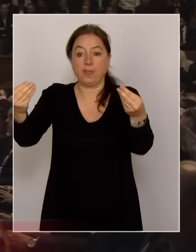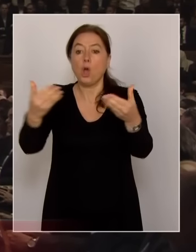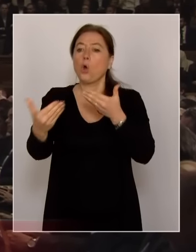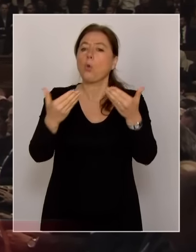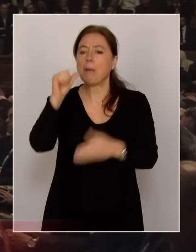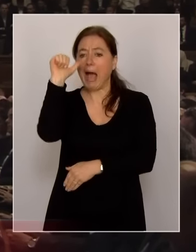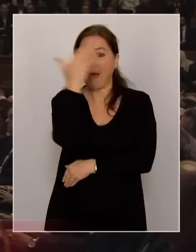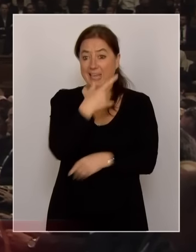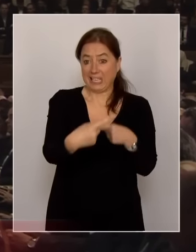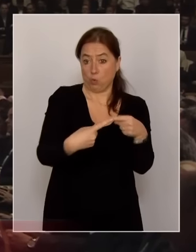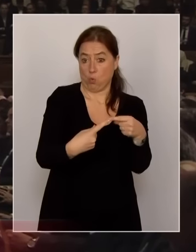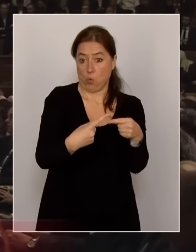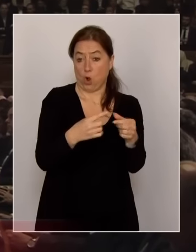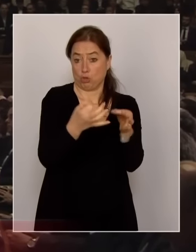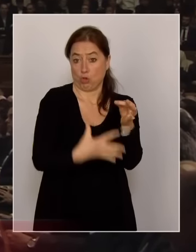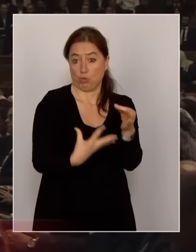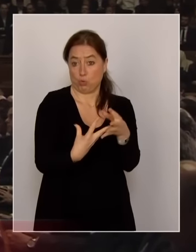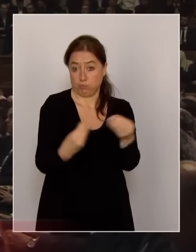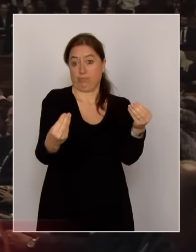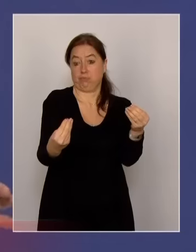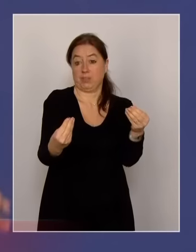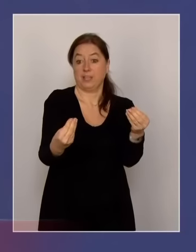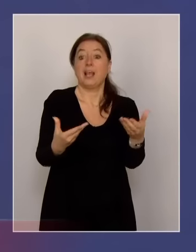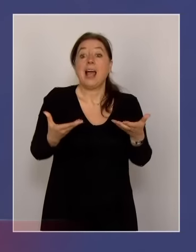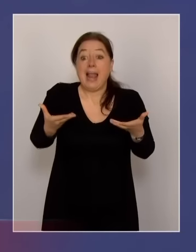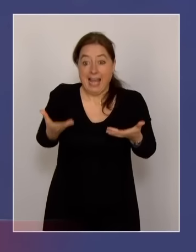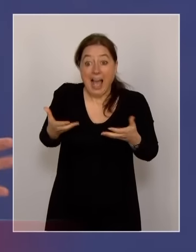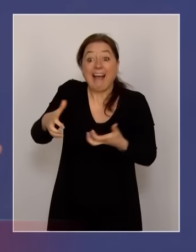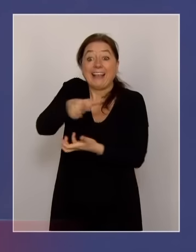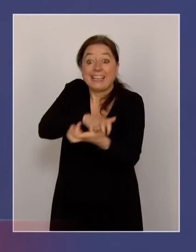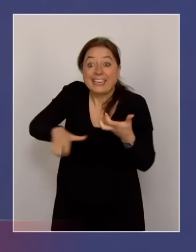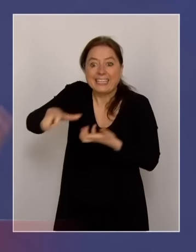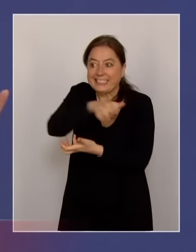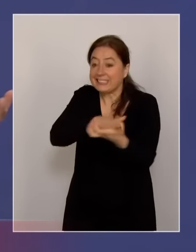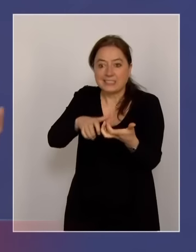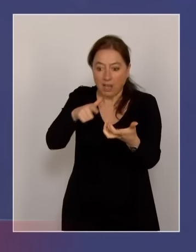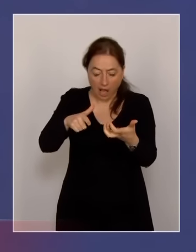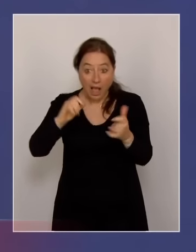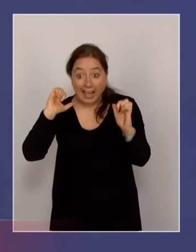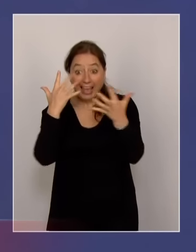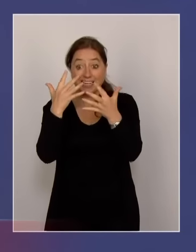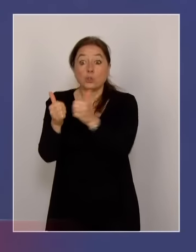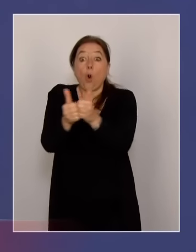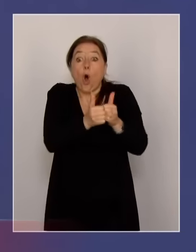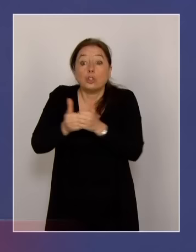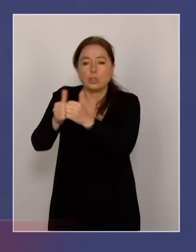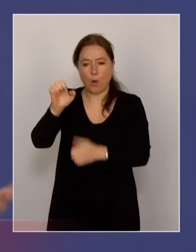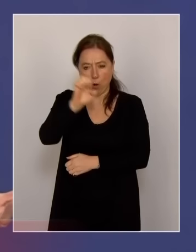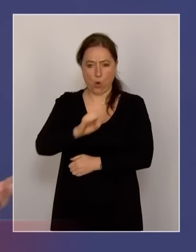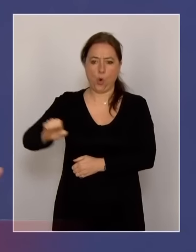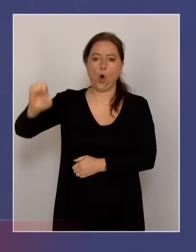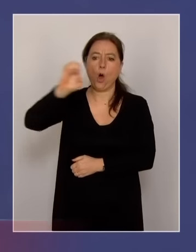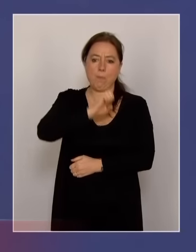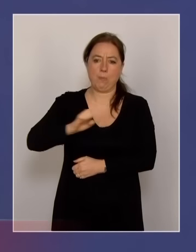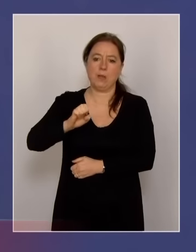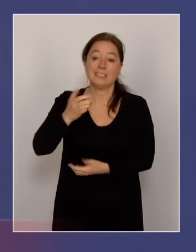Les crises que nous avons vécues, nous y avons réagi vite, de manière unie, ce qui nous permet aujourd'hui de nous tenir ensemble et d